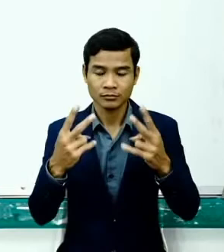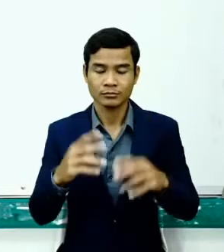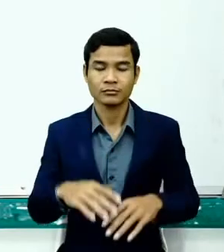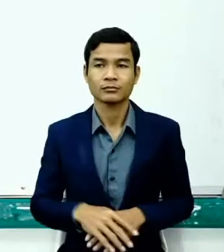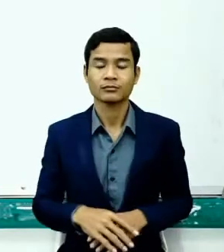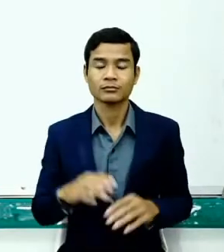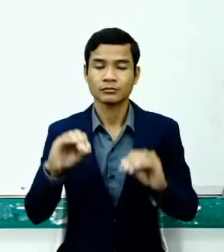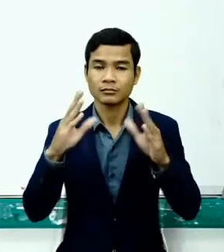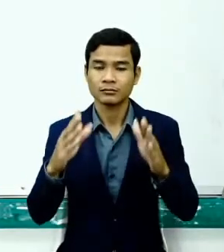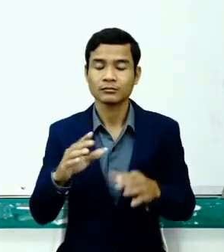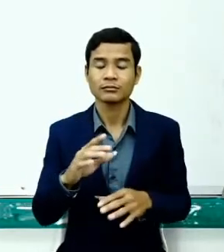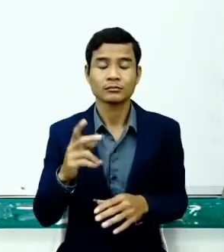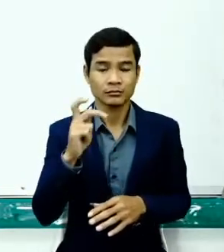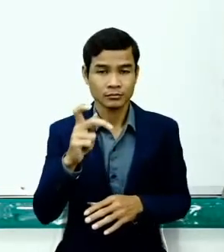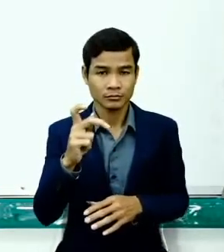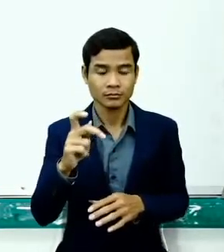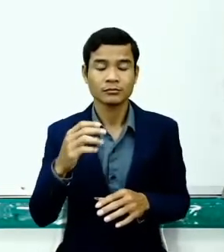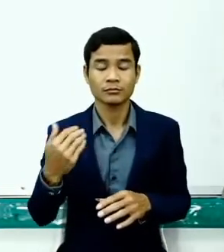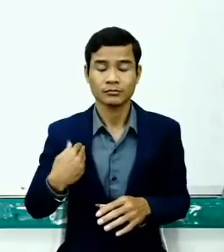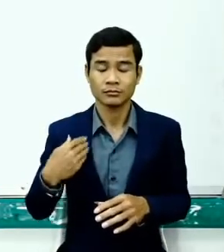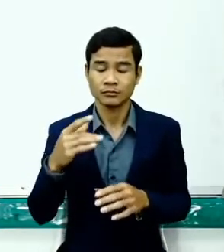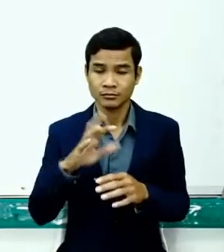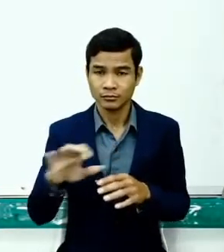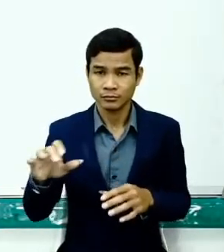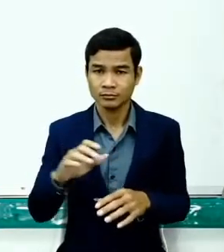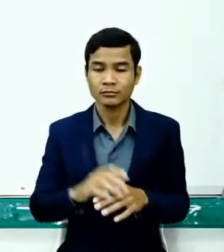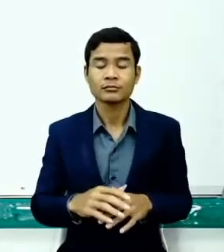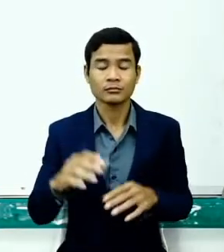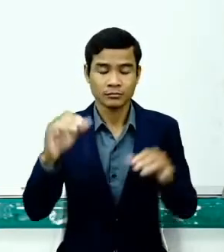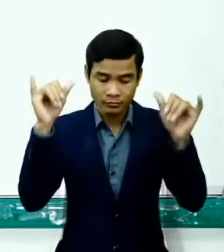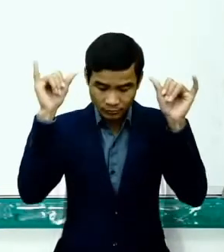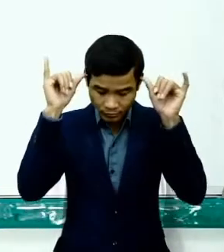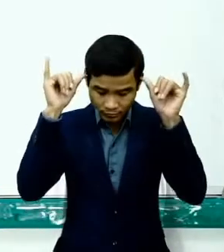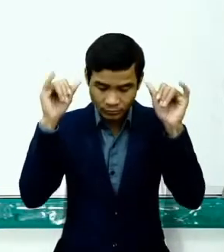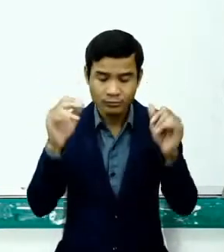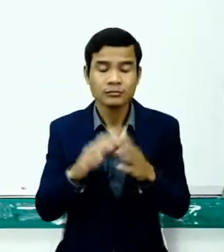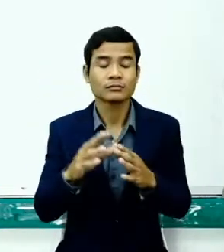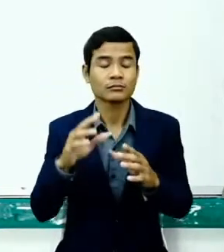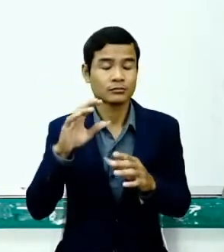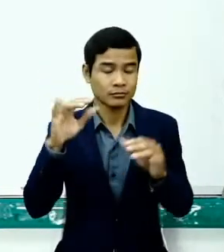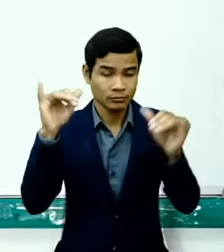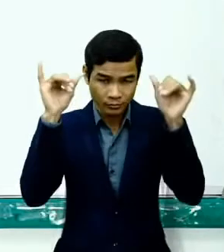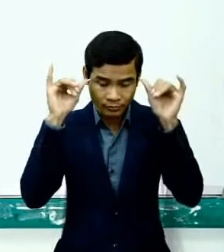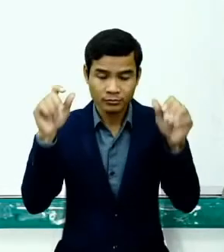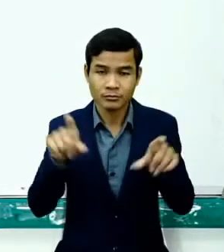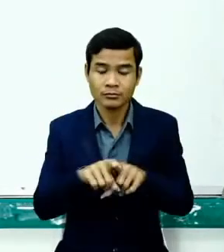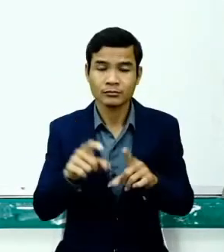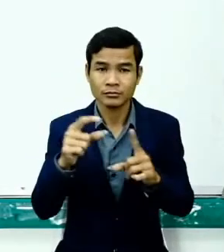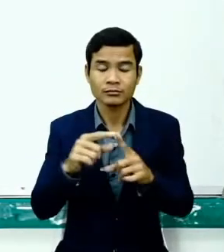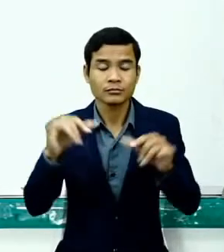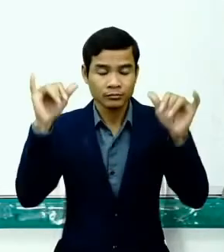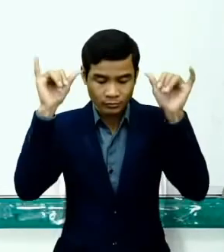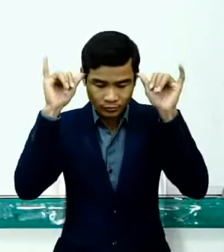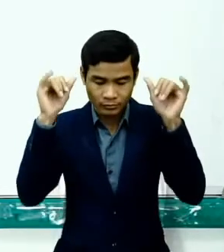គ្រូណានេះគឺជាអសកដែលមានរូបភាពគោអញ្ចឹងកដូចជាពាក្យគោ